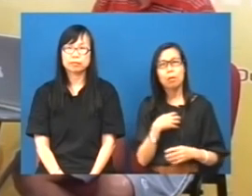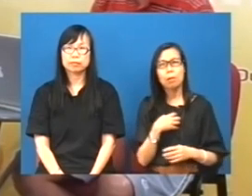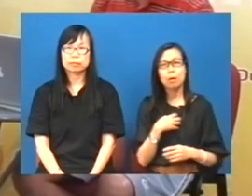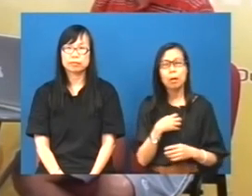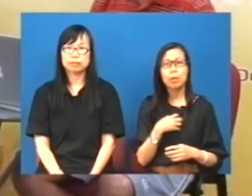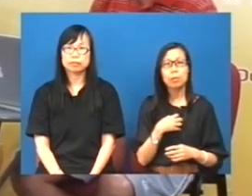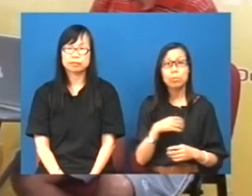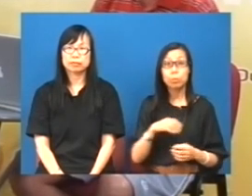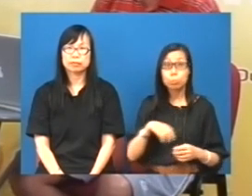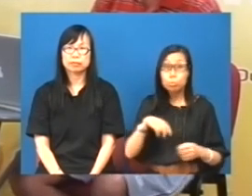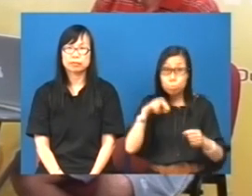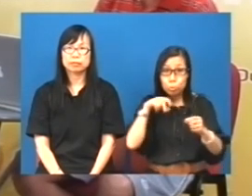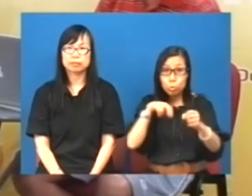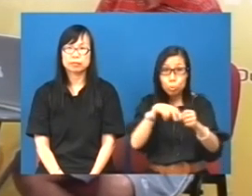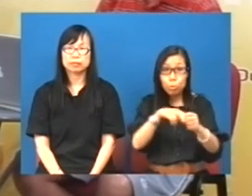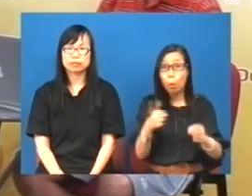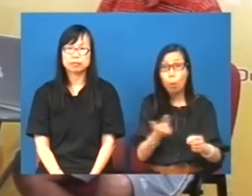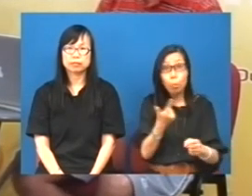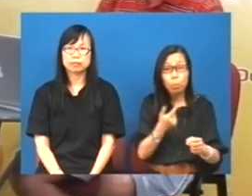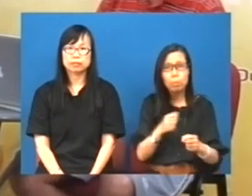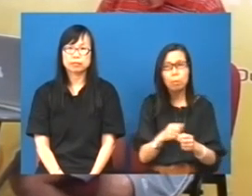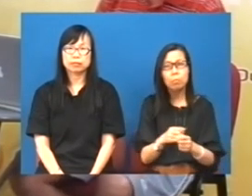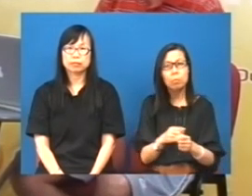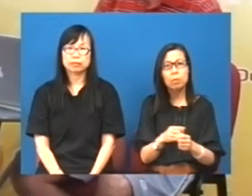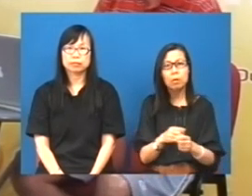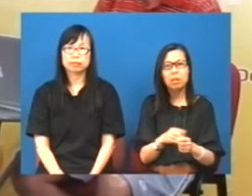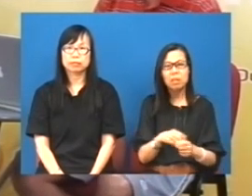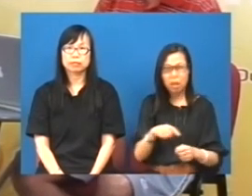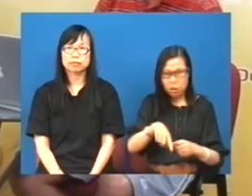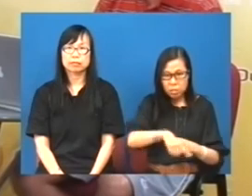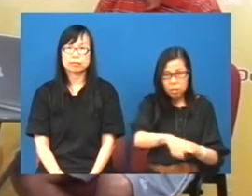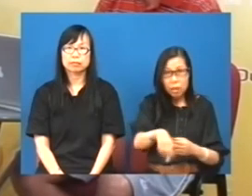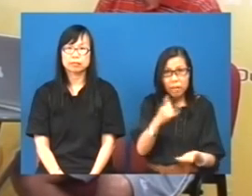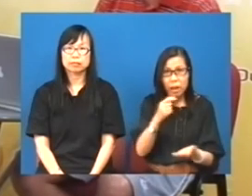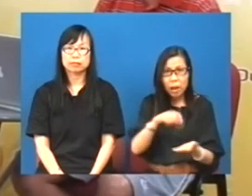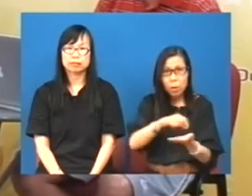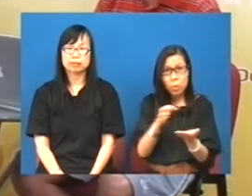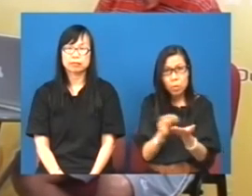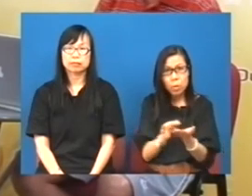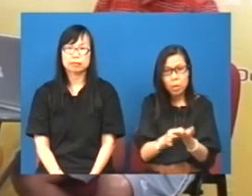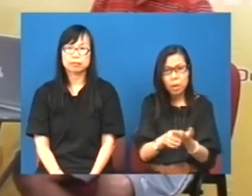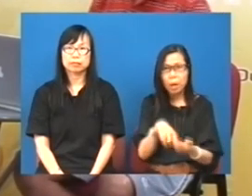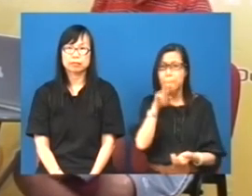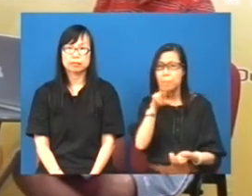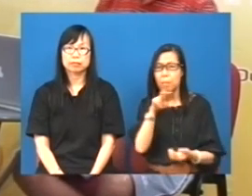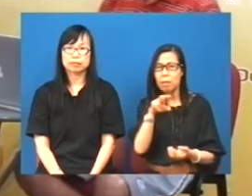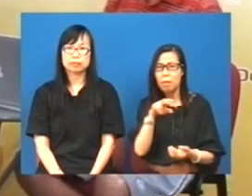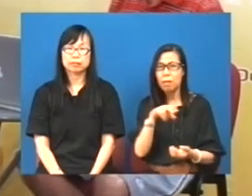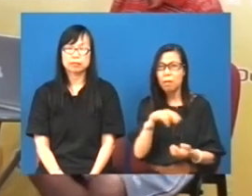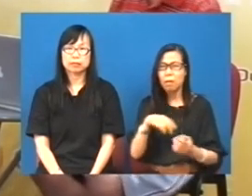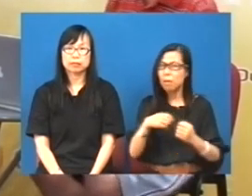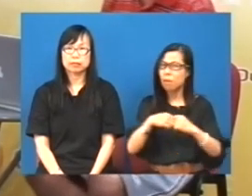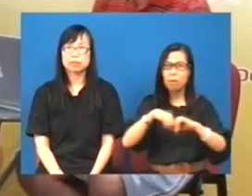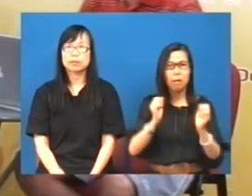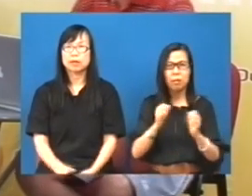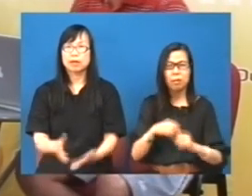七顆才算但你一個這麼難看的球場拍出來的話人家都會覺得情何以堪